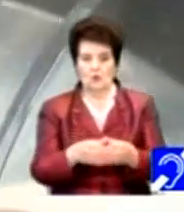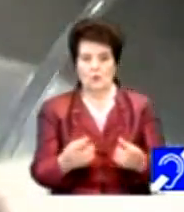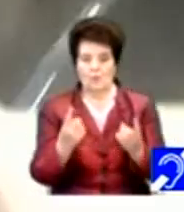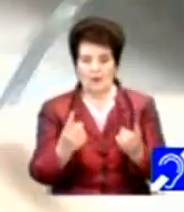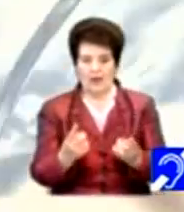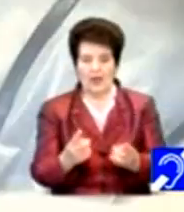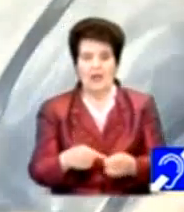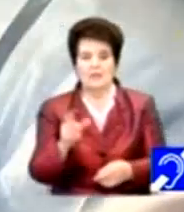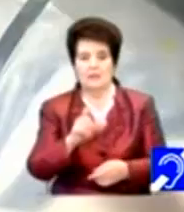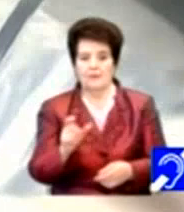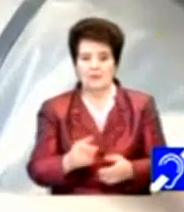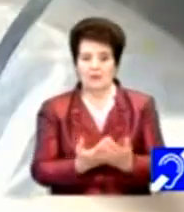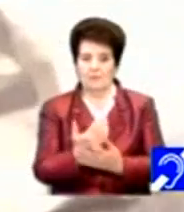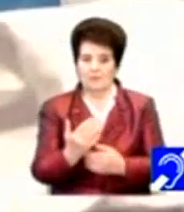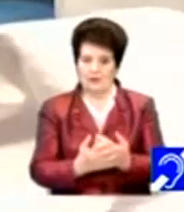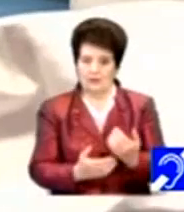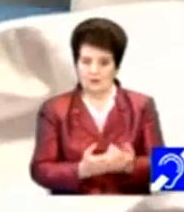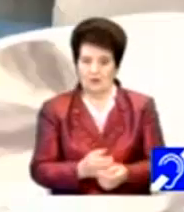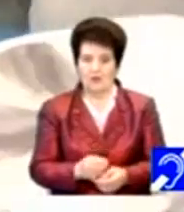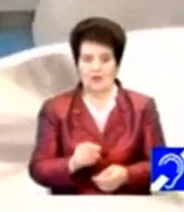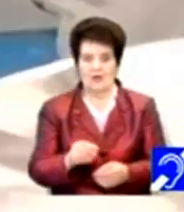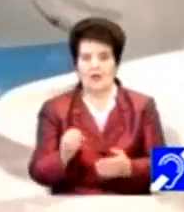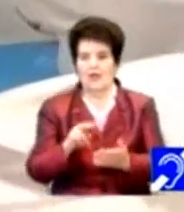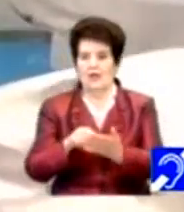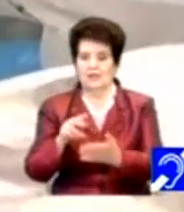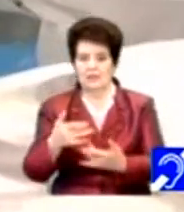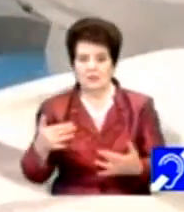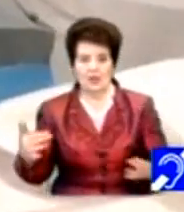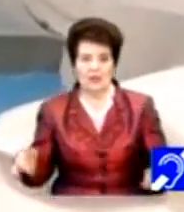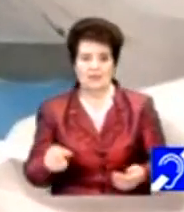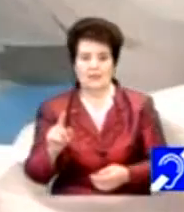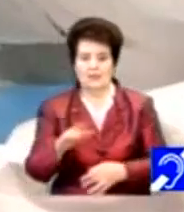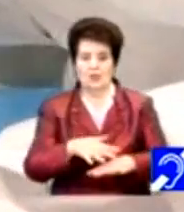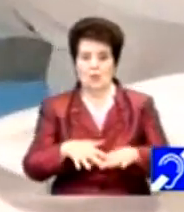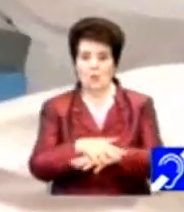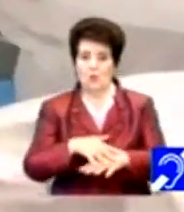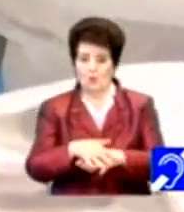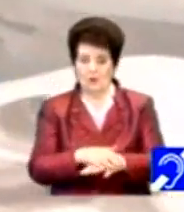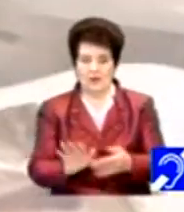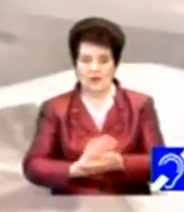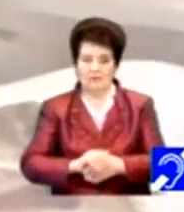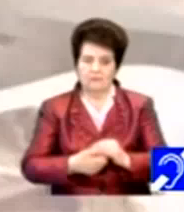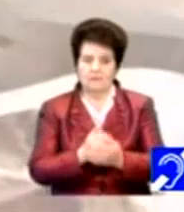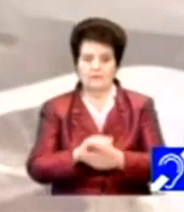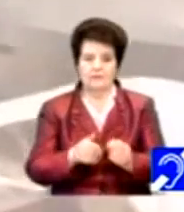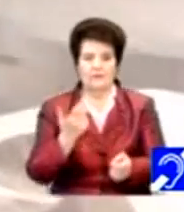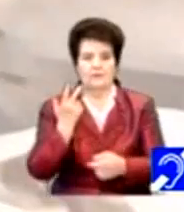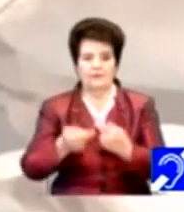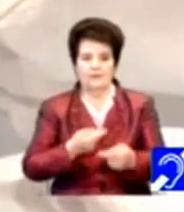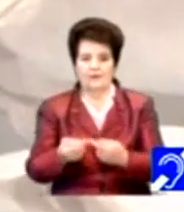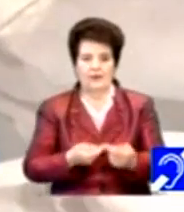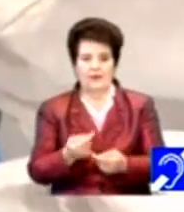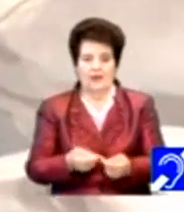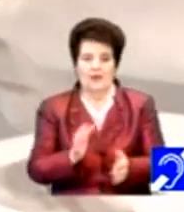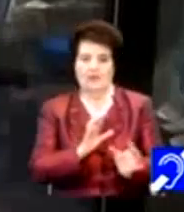de persoane. Nu atingeți fără mănuși mânerele, întrerupătoarele și alte obiecte din spațiile publice. Dezinfectați constant tot ce folosiți frecvent